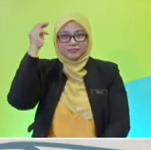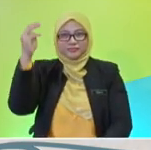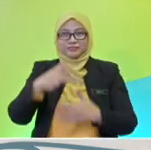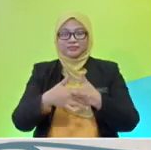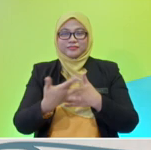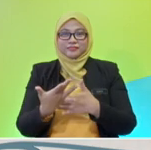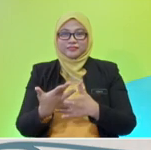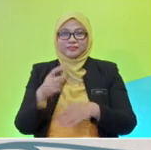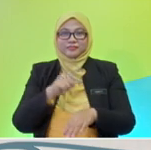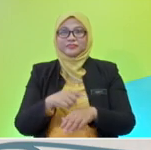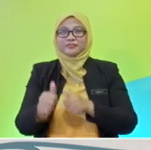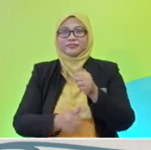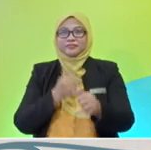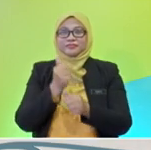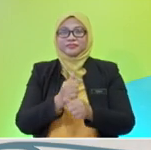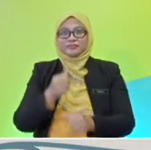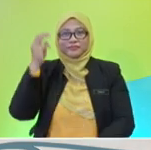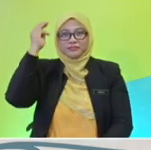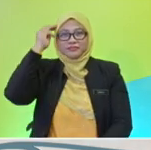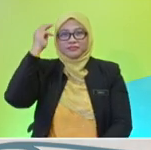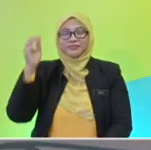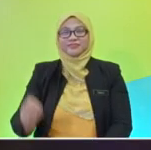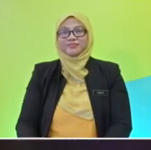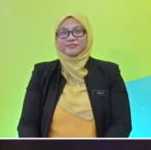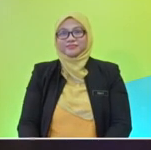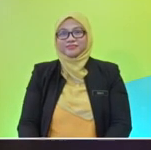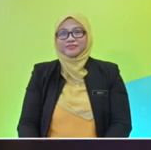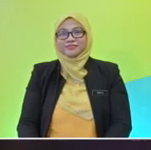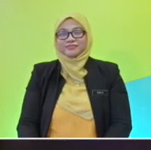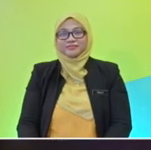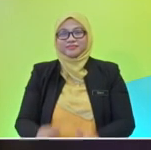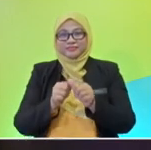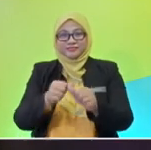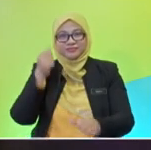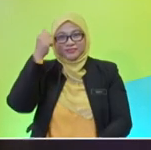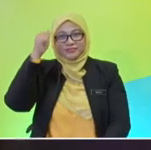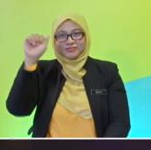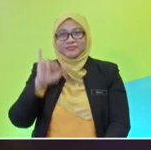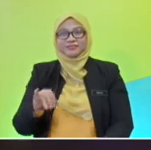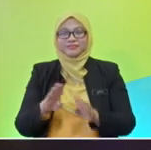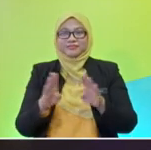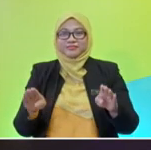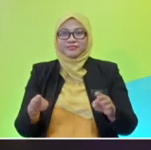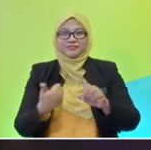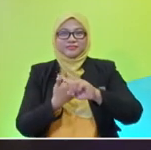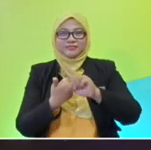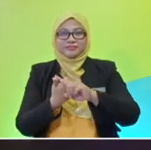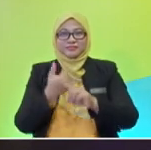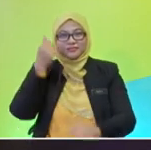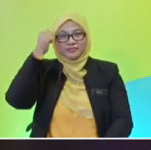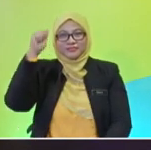sebenarnya ini mengikut yang pertama kita ada kerajaan Sunan yang wujud